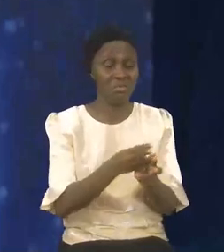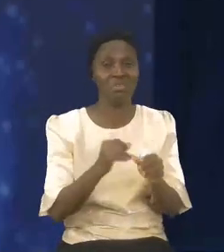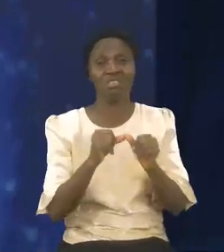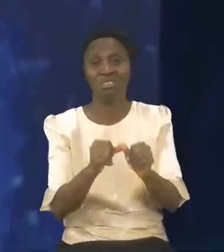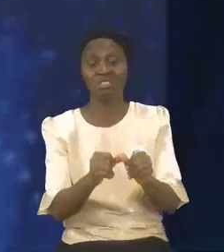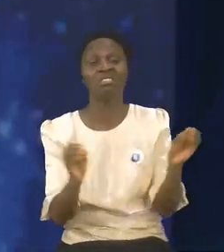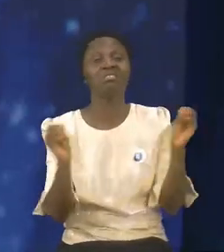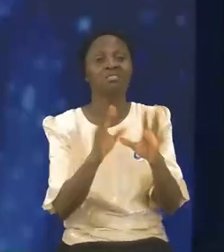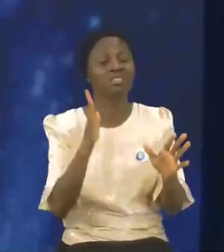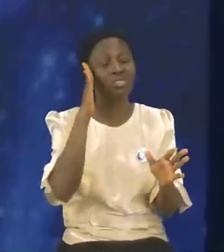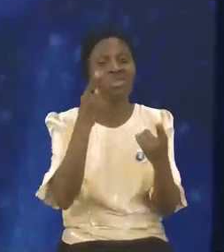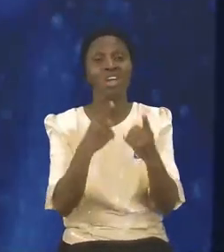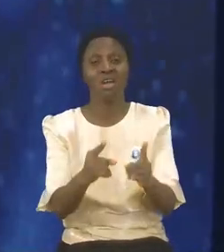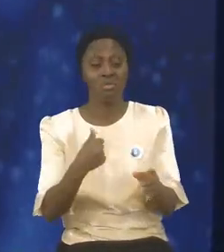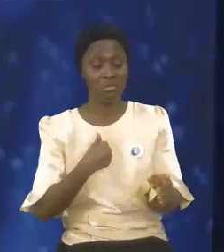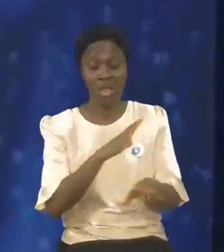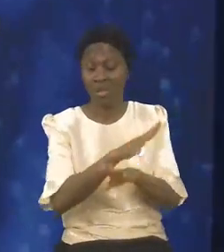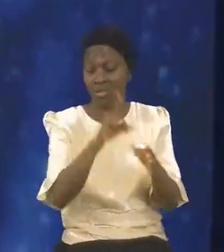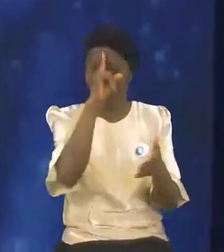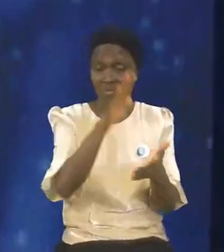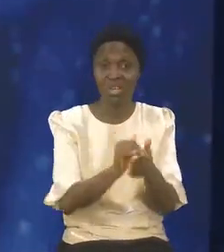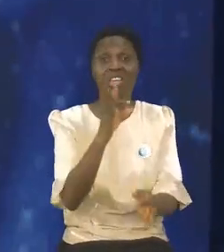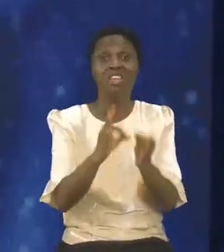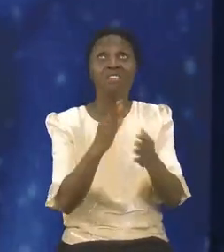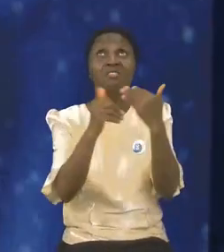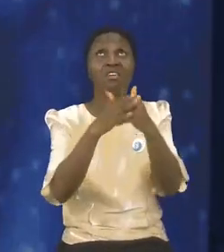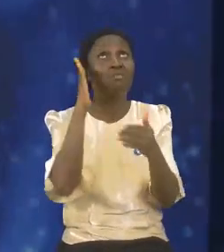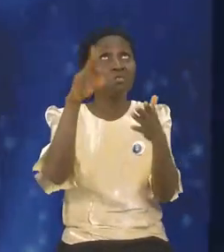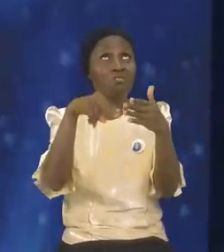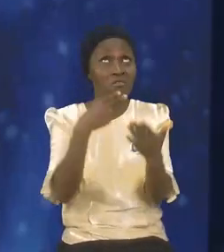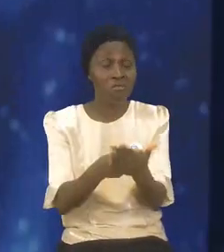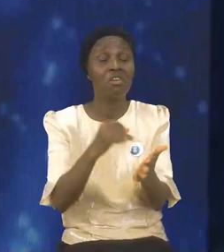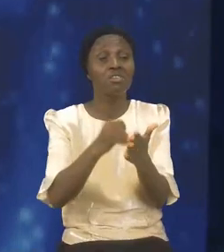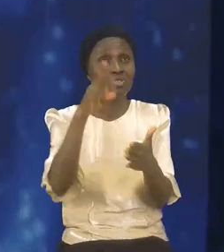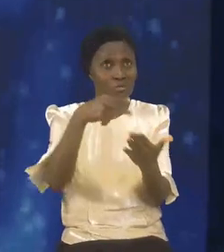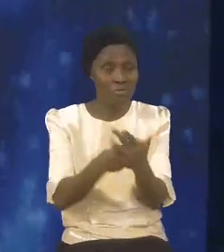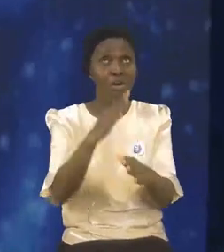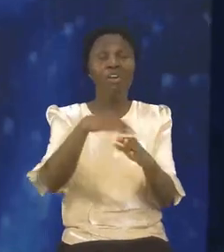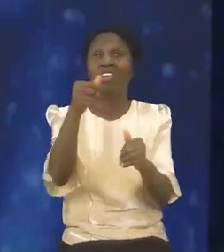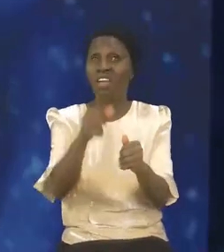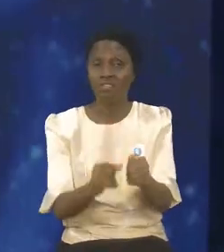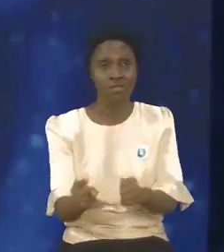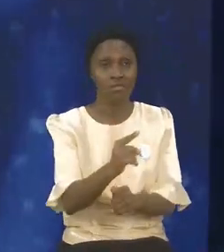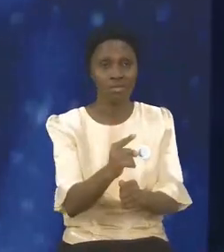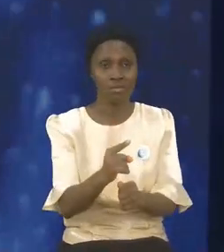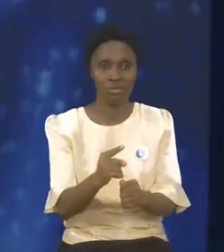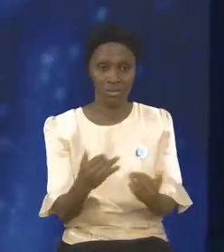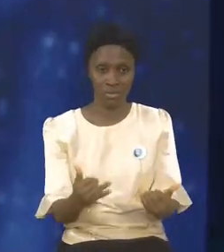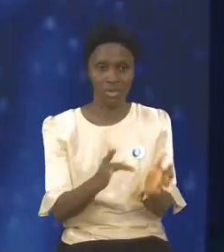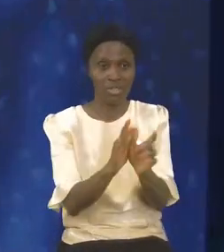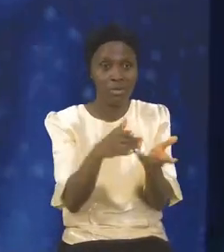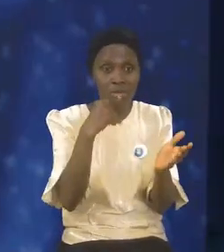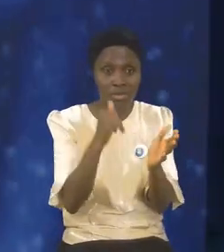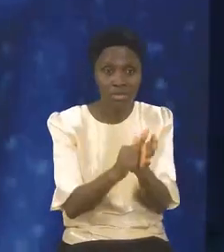commencé, le monde continue, rien ne va se passer, si le monde va s'effondrer, cela va s'effondrer sur tout le monde.